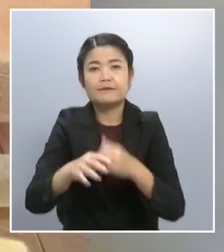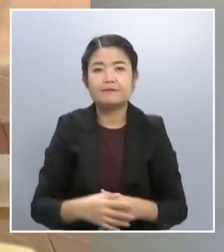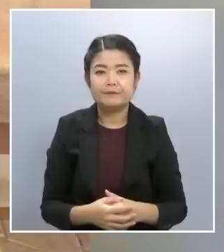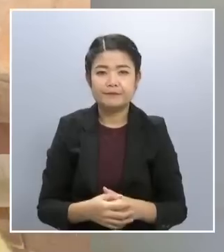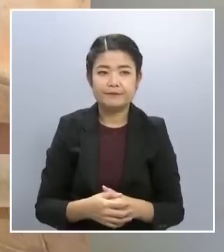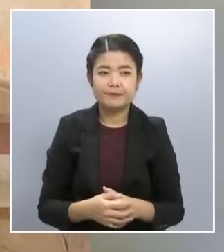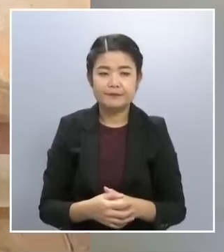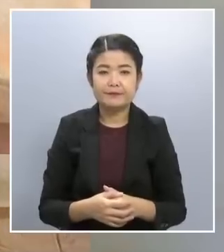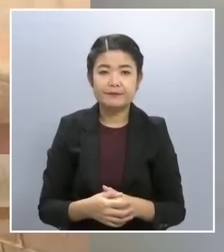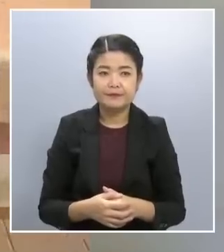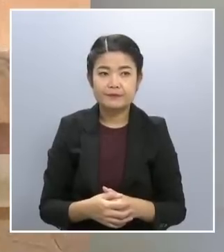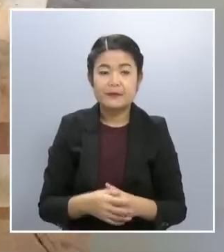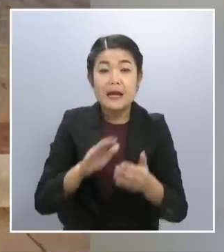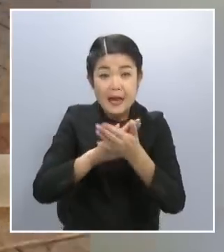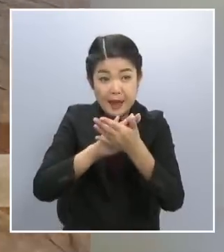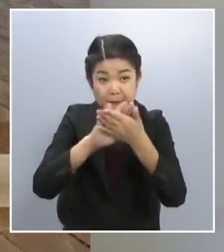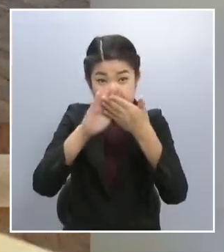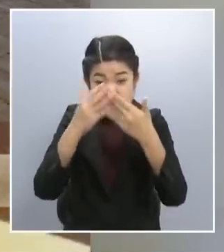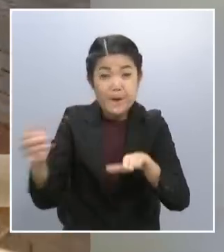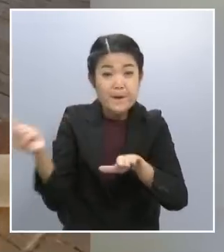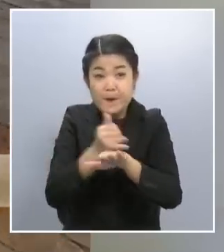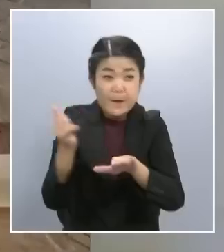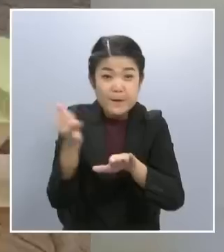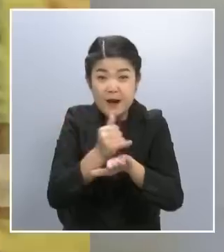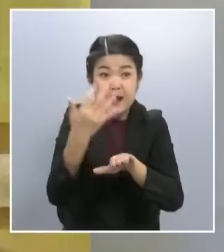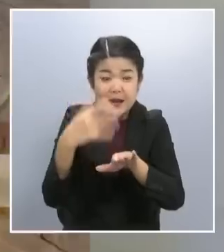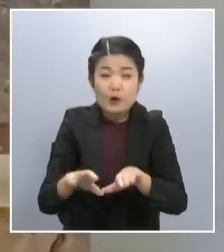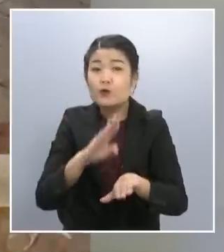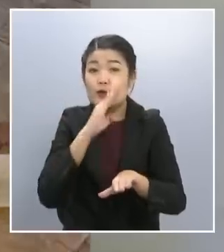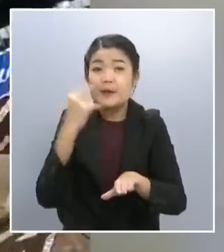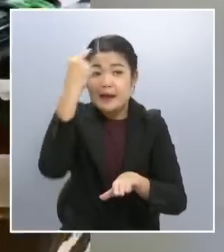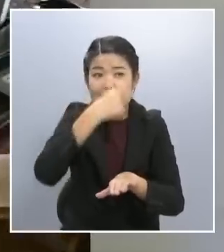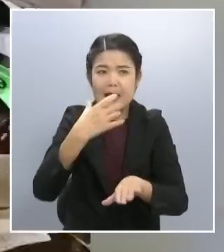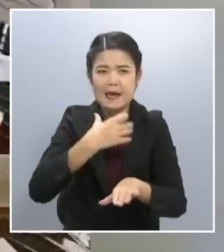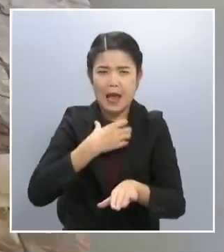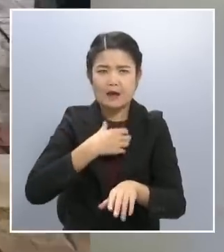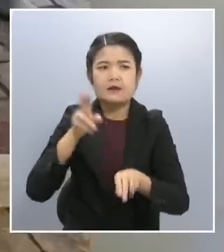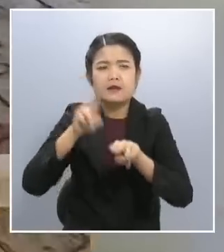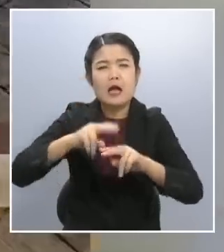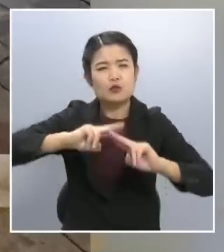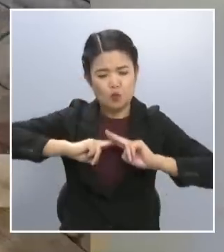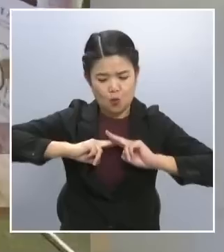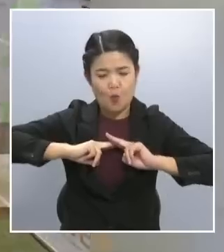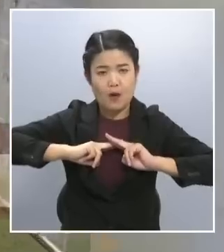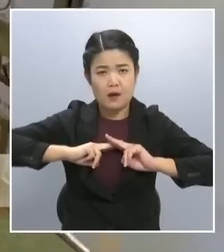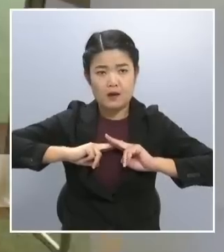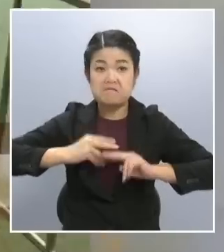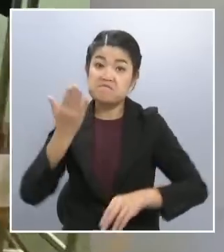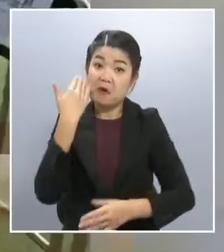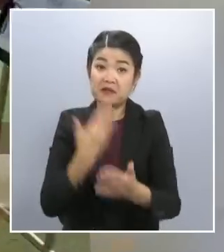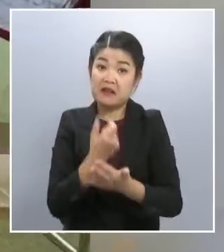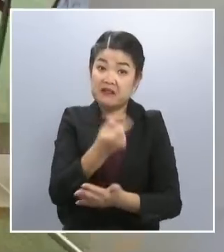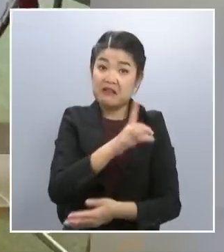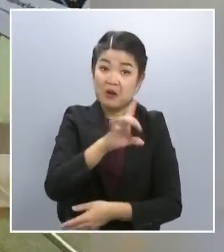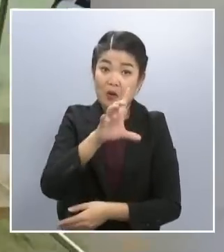ต่างประเทศไปในประเทศเสร็จสรรพผู้โดยสารท่านต้องการความเป็นส่วนตัวจาก 150ต้องจ่าย